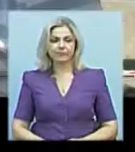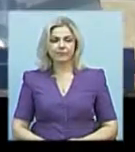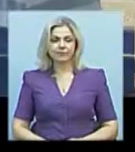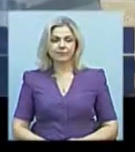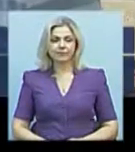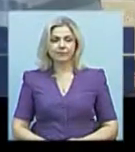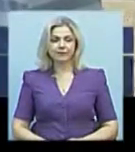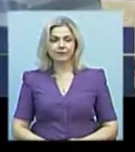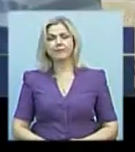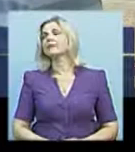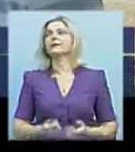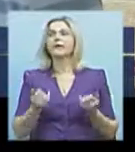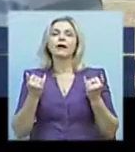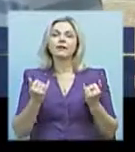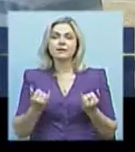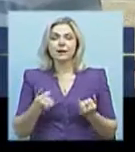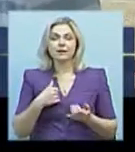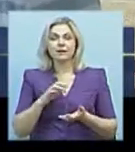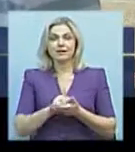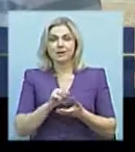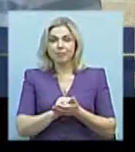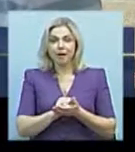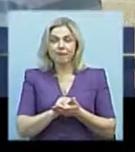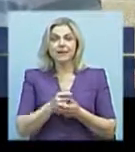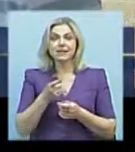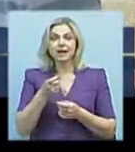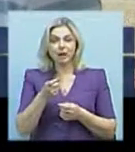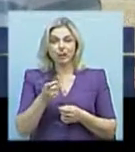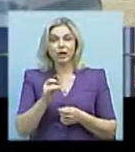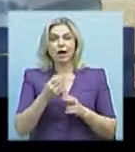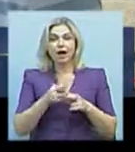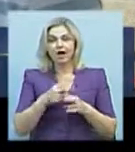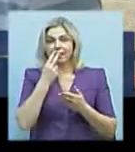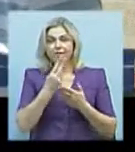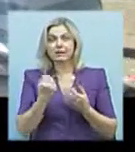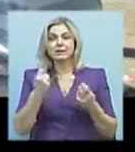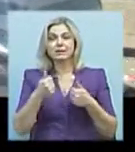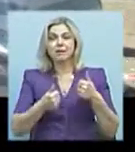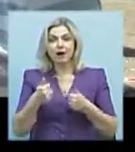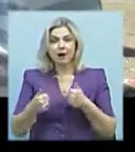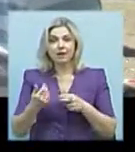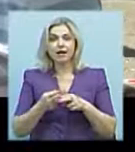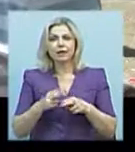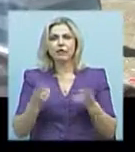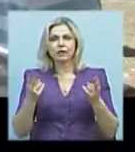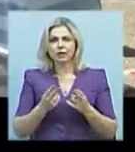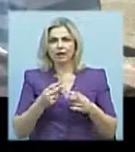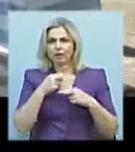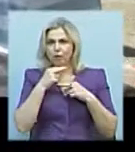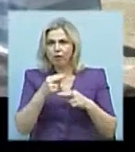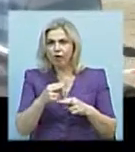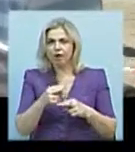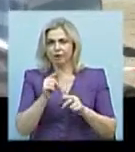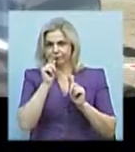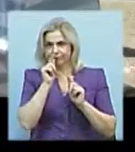Зараз я займався кульовою стрільбою. Це такий вид змагання, який потребує концентрації,